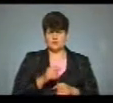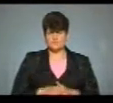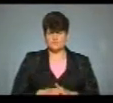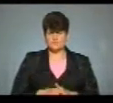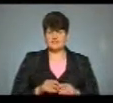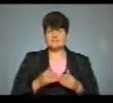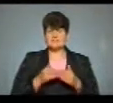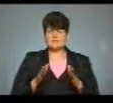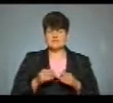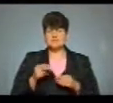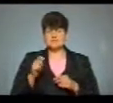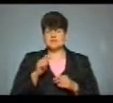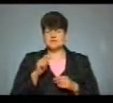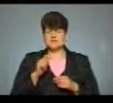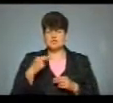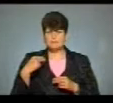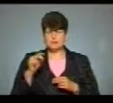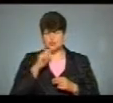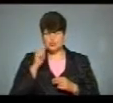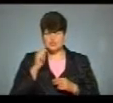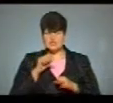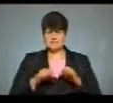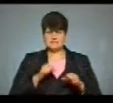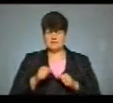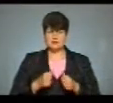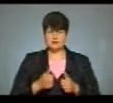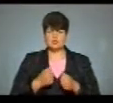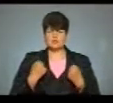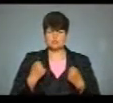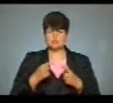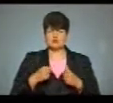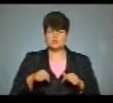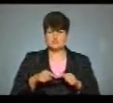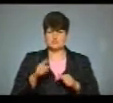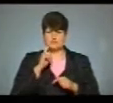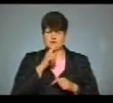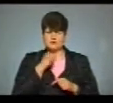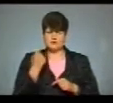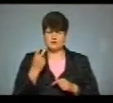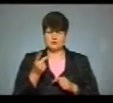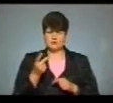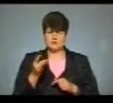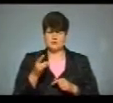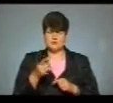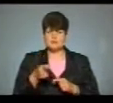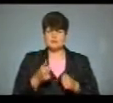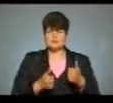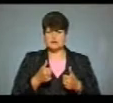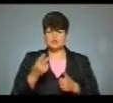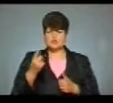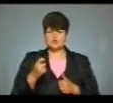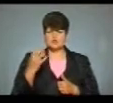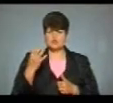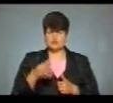Відкритий чемпіонат України з велосипедного спорту по шосе на Вінниччині організовують вдруге. Цьогоріч у 4 категоріях змагаються 140 учасників